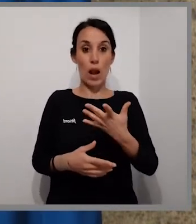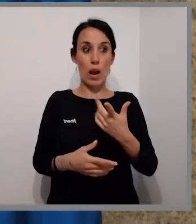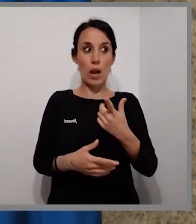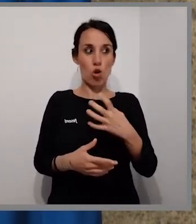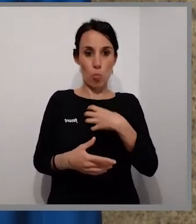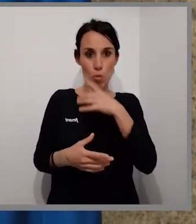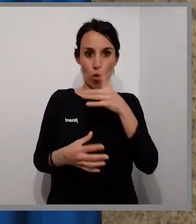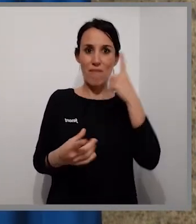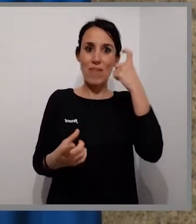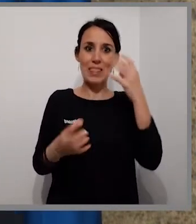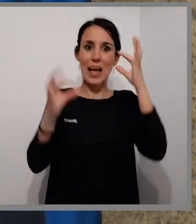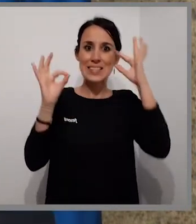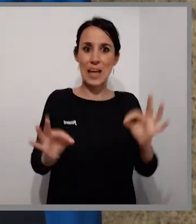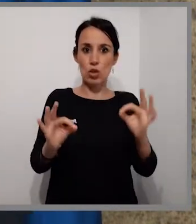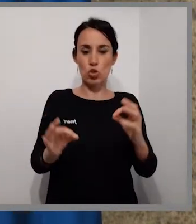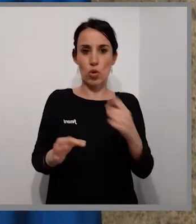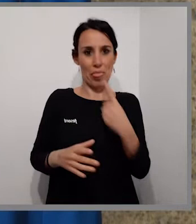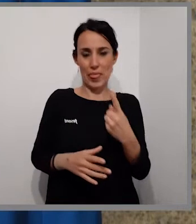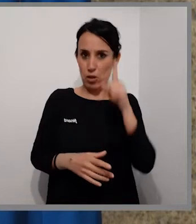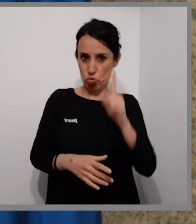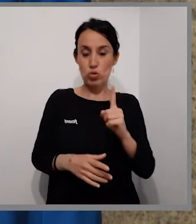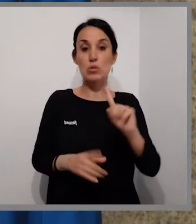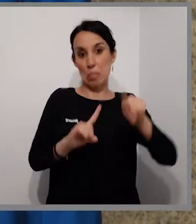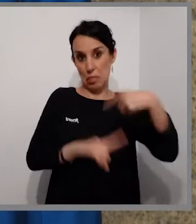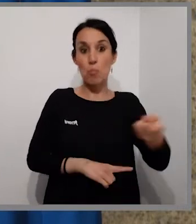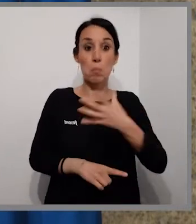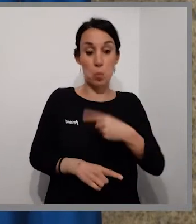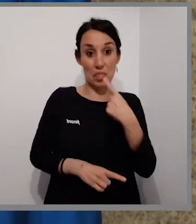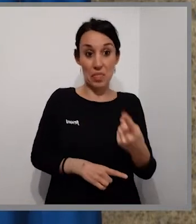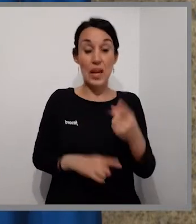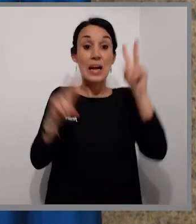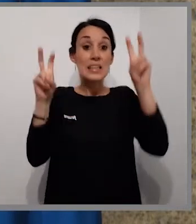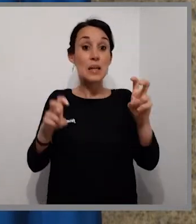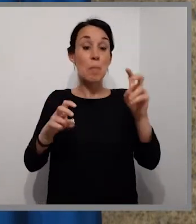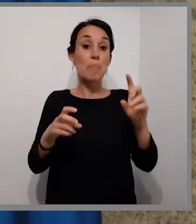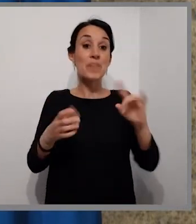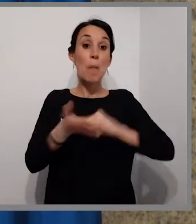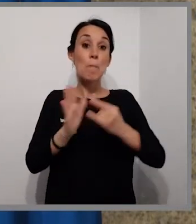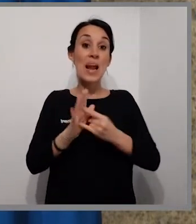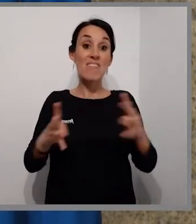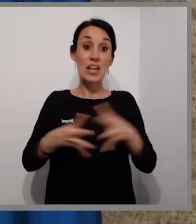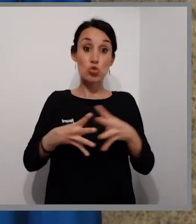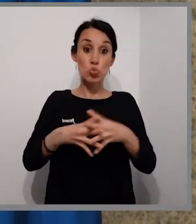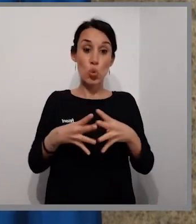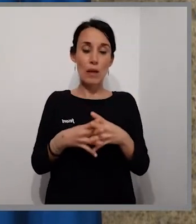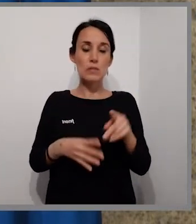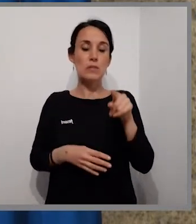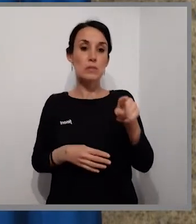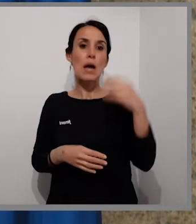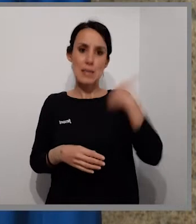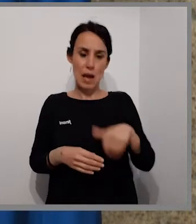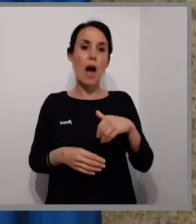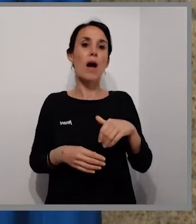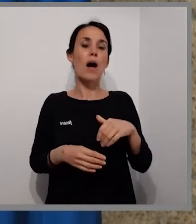vull pecar de falta de rigor. I pel que fa a la qüestió del pla d'infraestructures,